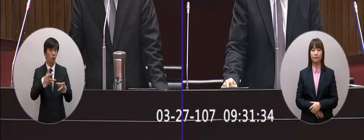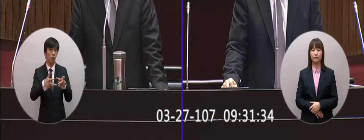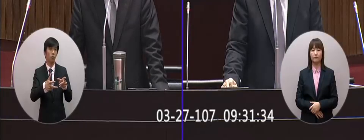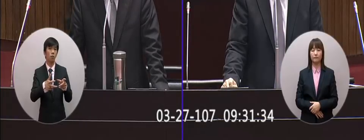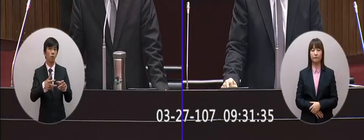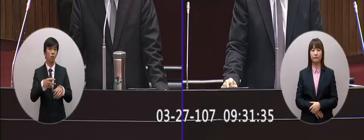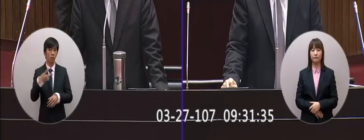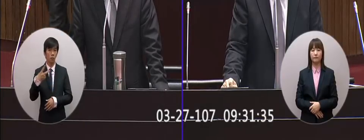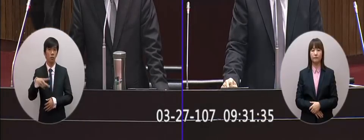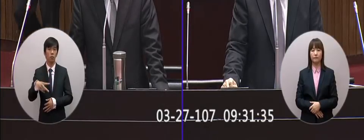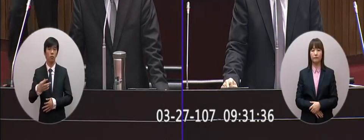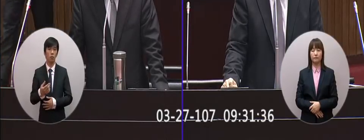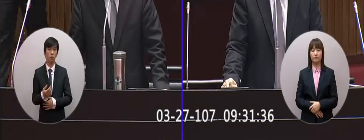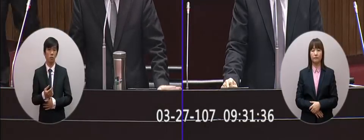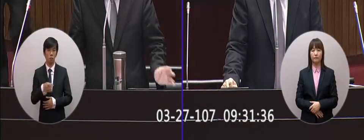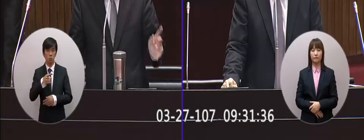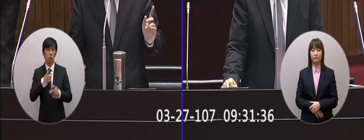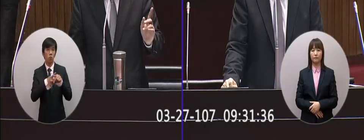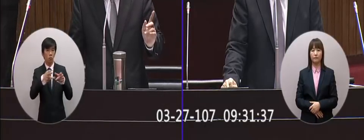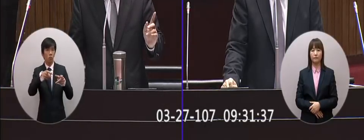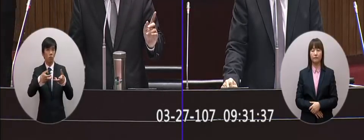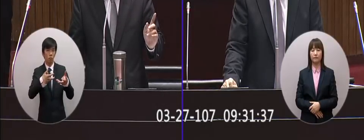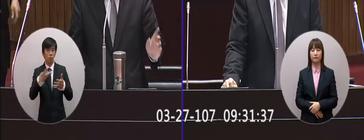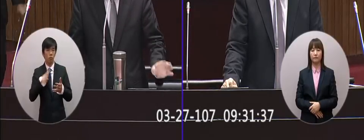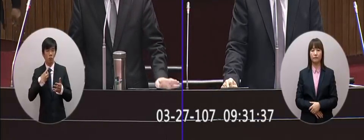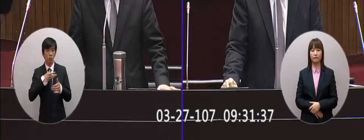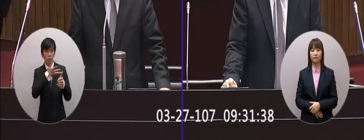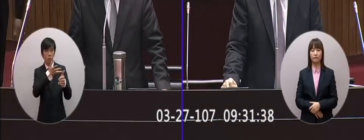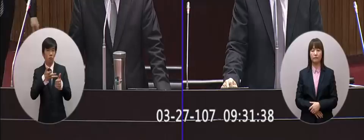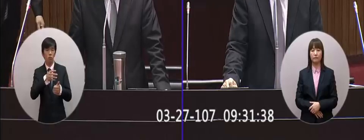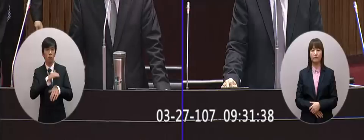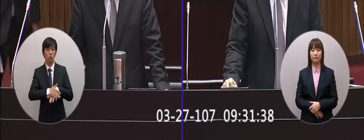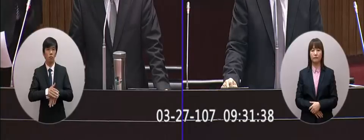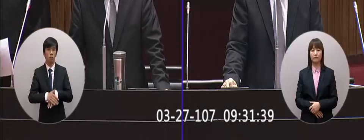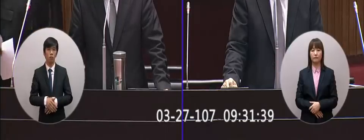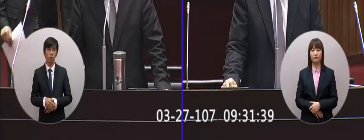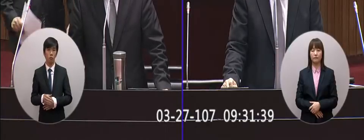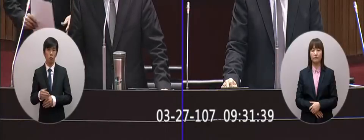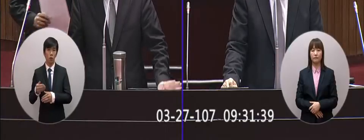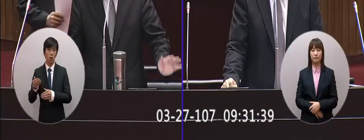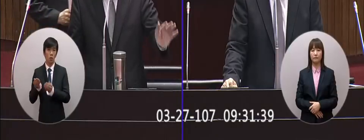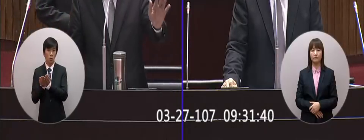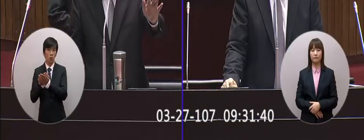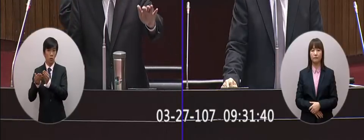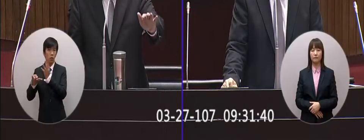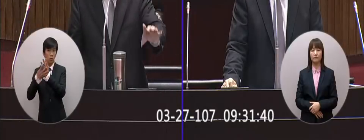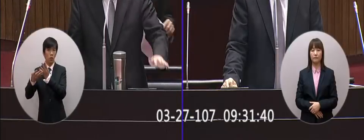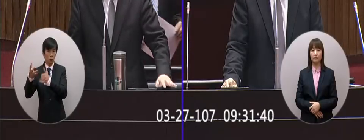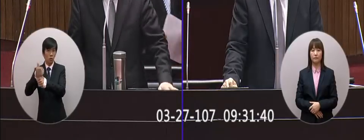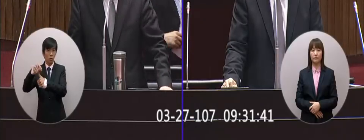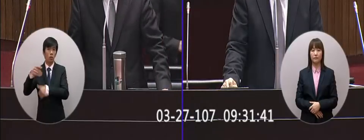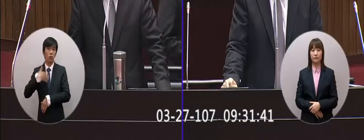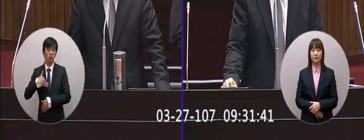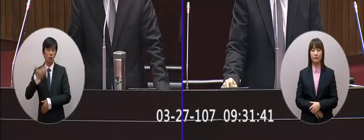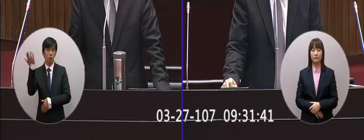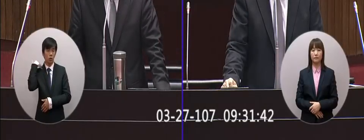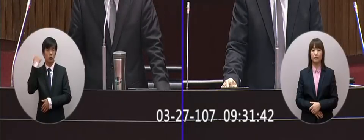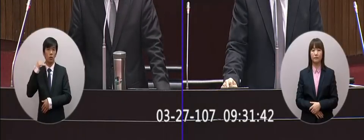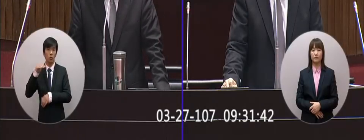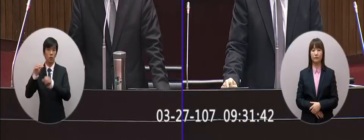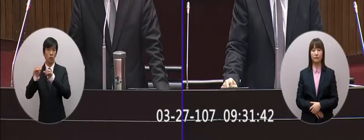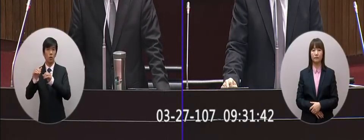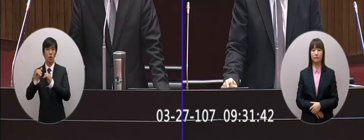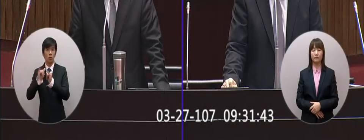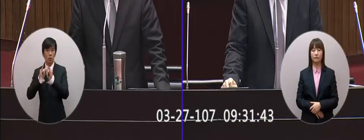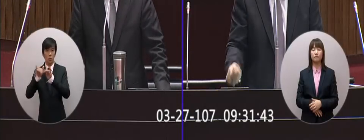中油跟这个的这个情况。渔业署我知道了，以前民进党执政的时候，这个办公室就曾经一度南迁